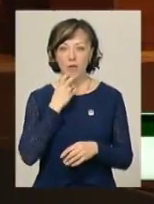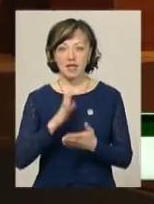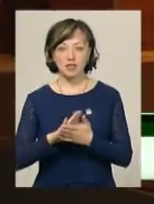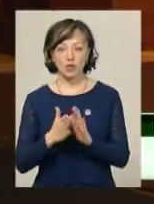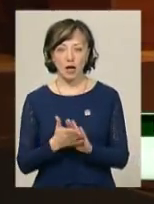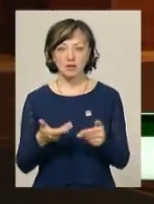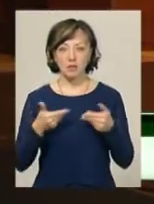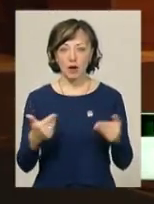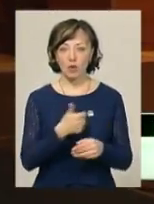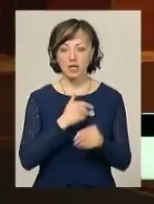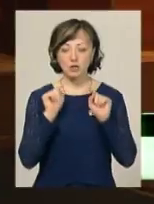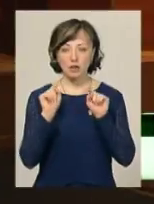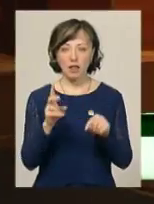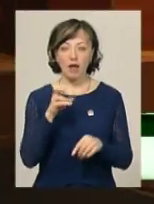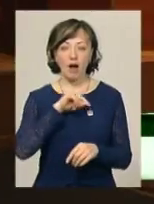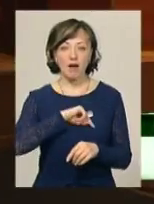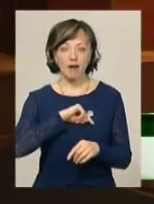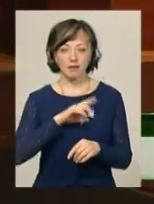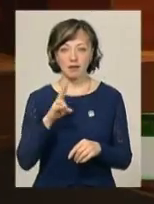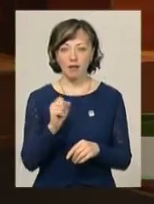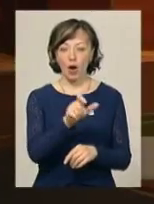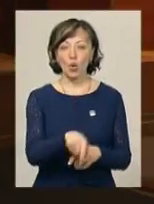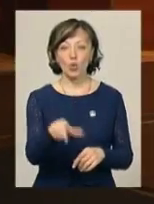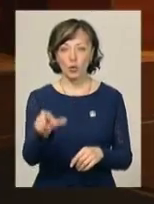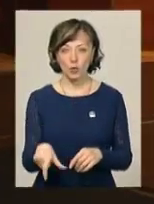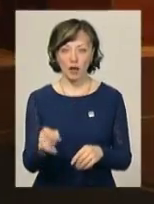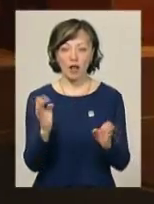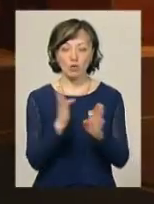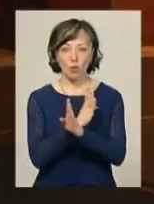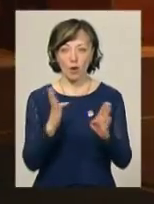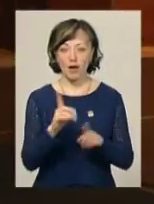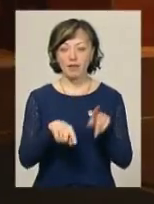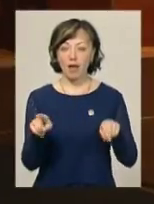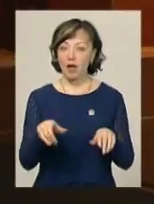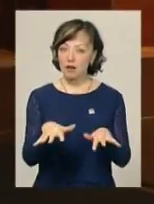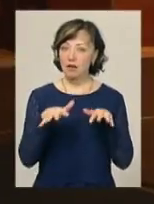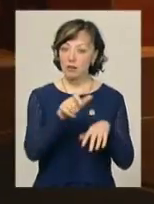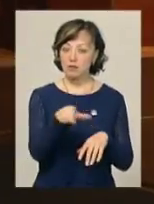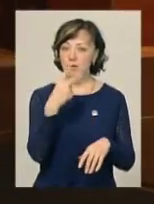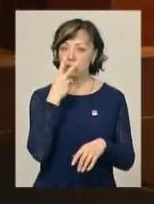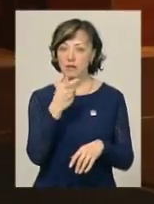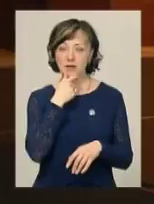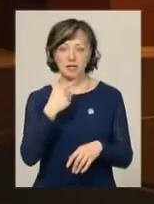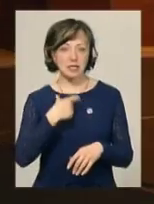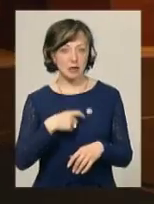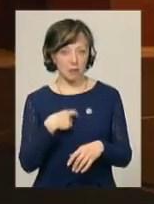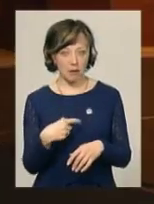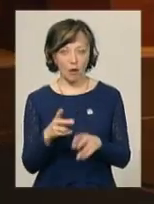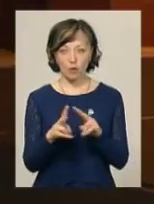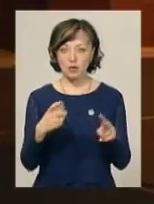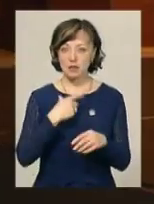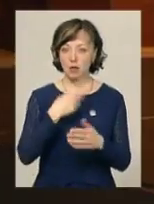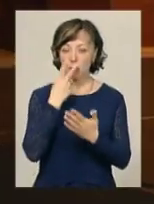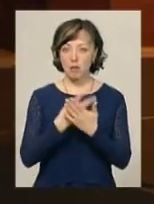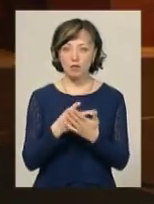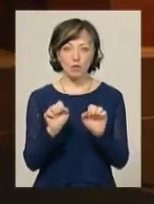Ми хотіли зосередитись на характерах, на людях, на людських долях. Деякий глядач побачить там і себе десь на сцені, хтось себе